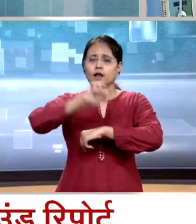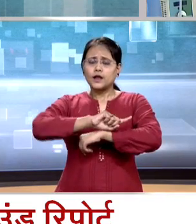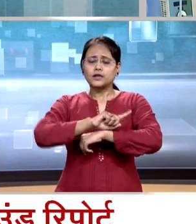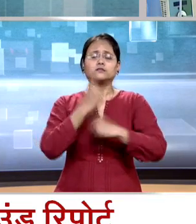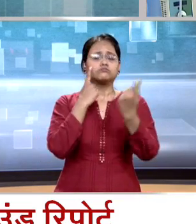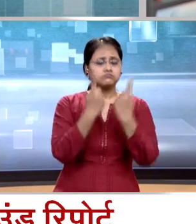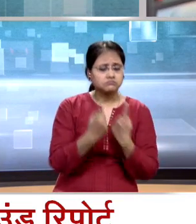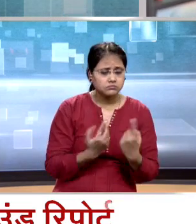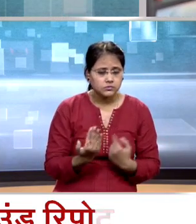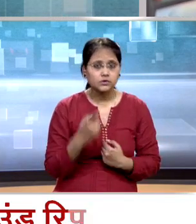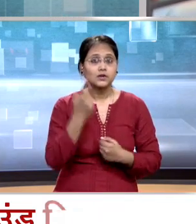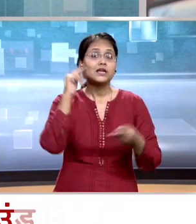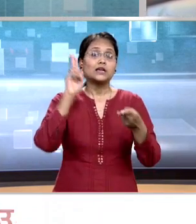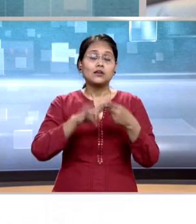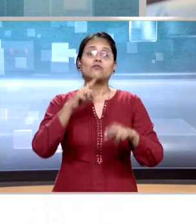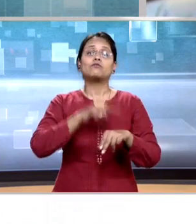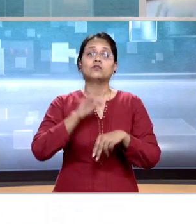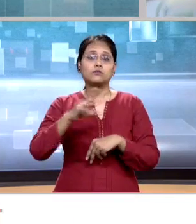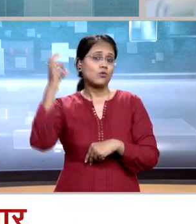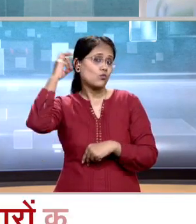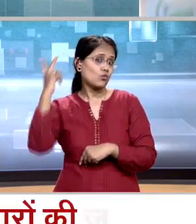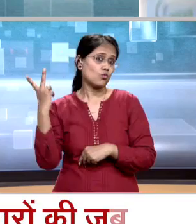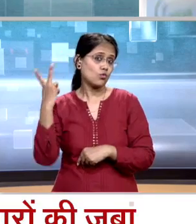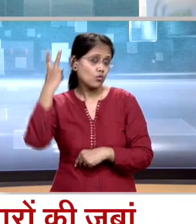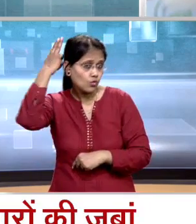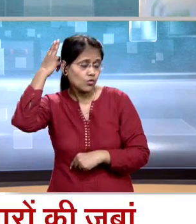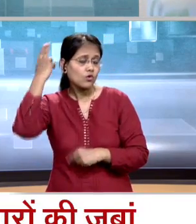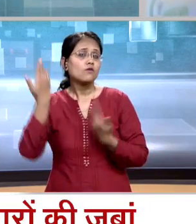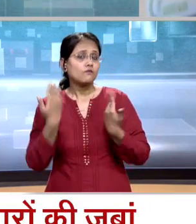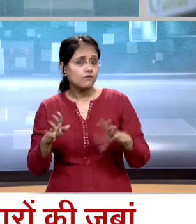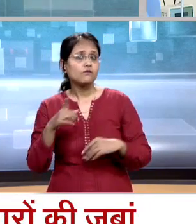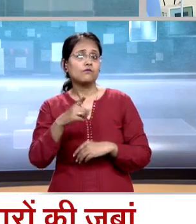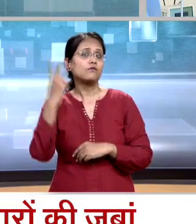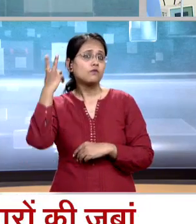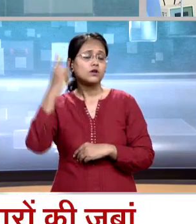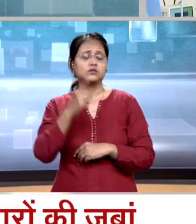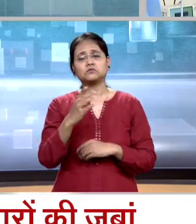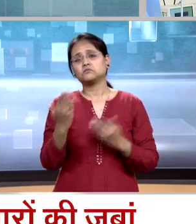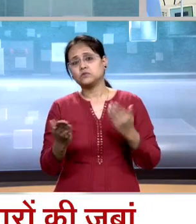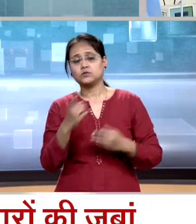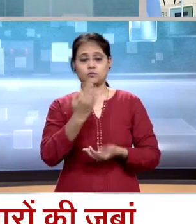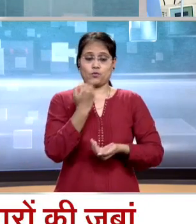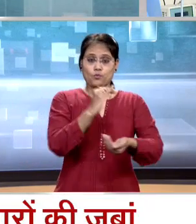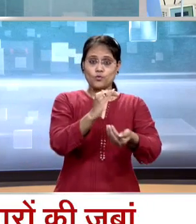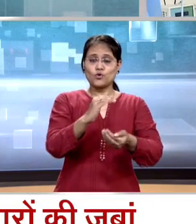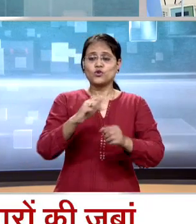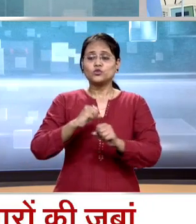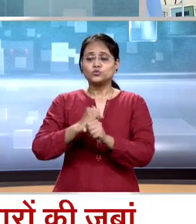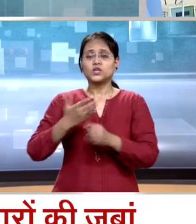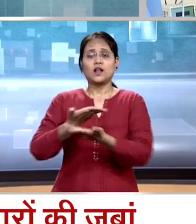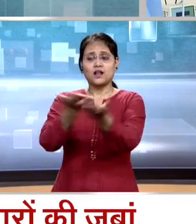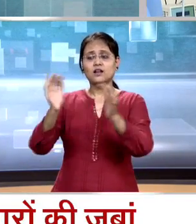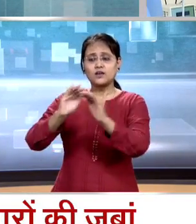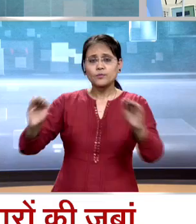जा सकती है, और अगर वक्त रहते कॉकलियर इम्प्लांट सर्जरी करवा दी जाए तो जाहिर है ये बच्चे भी आम बच्चों की